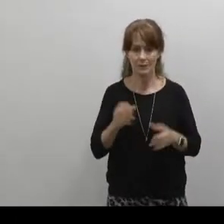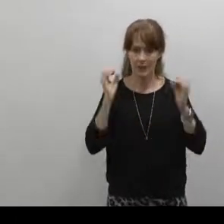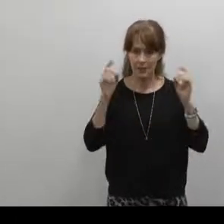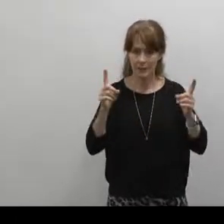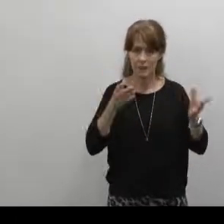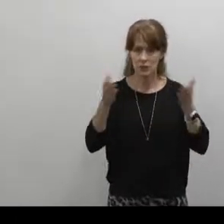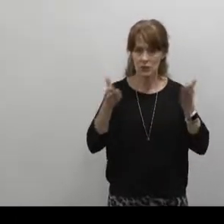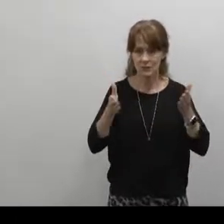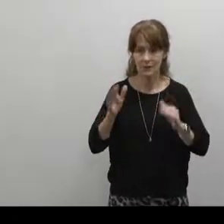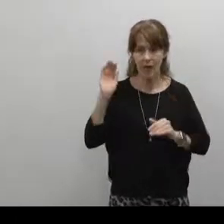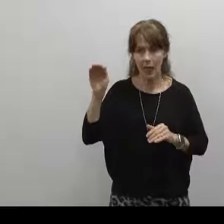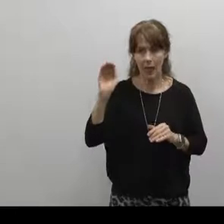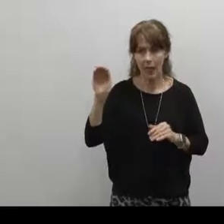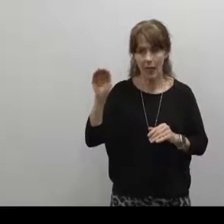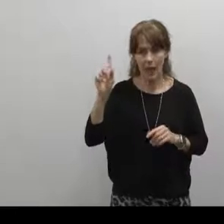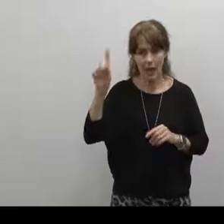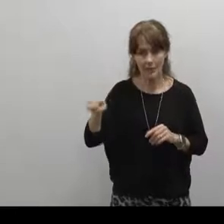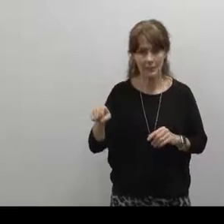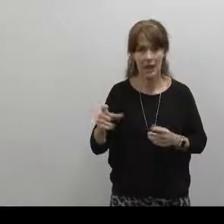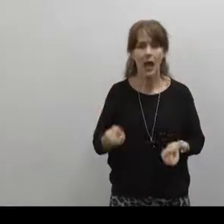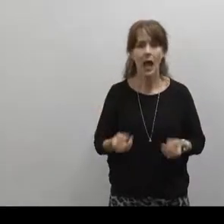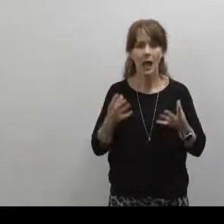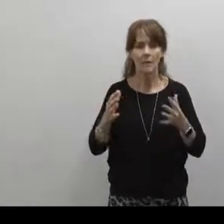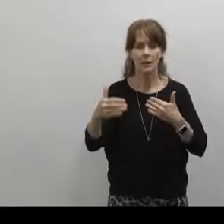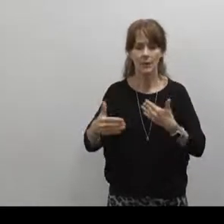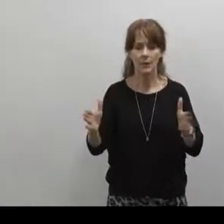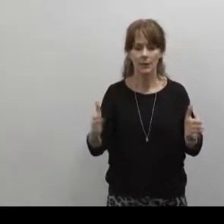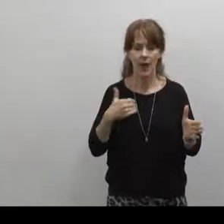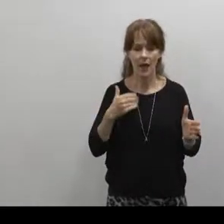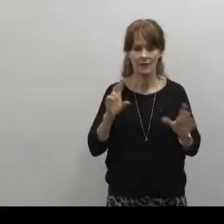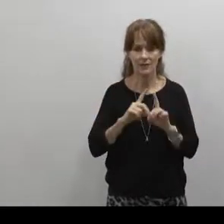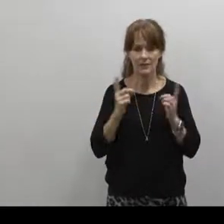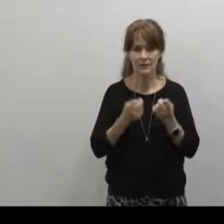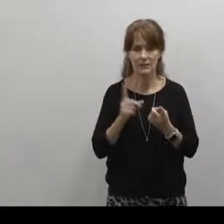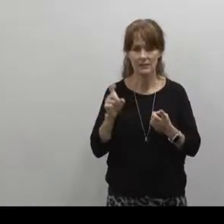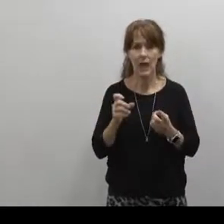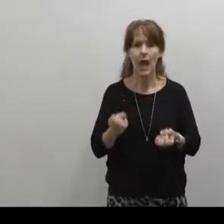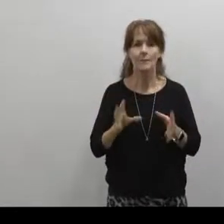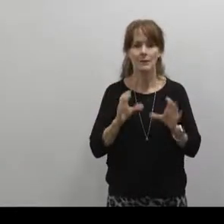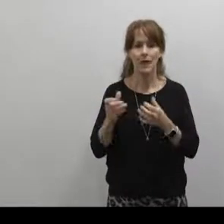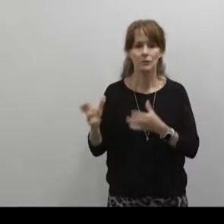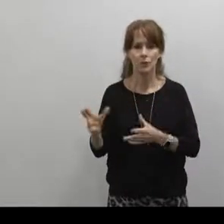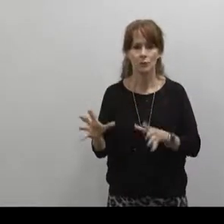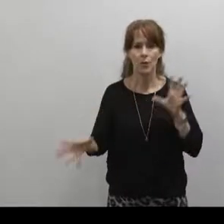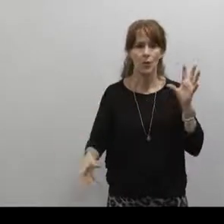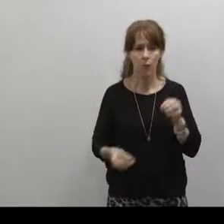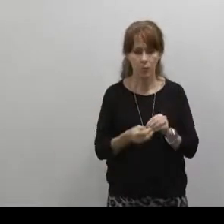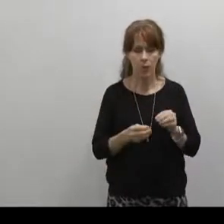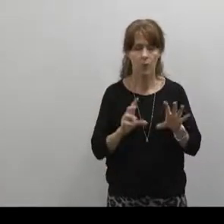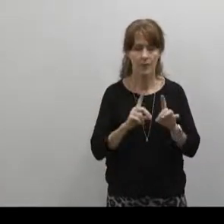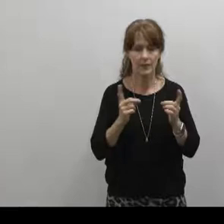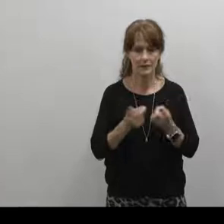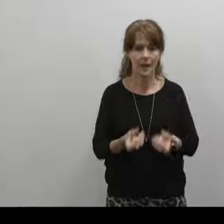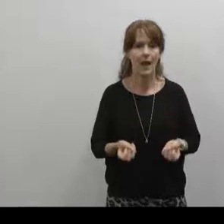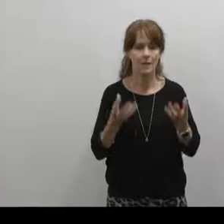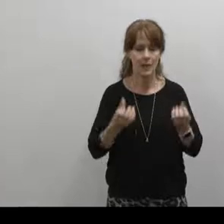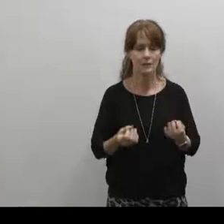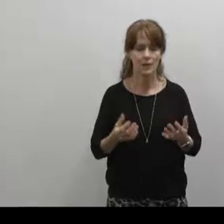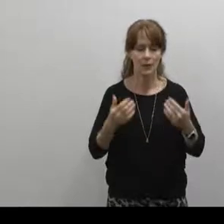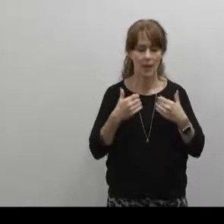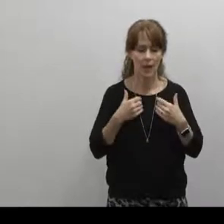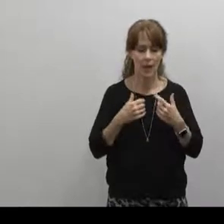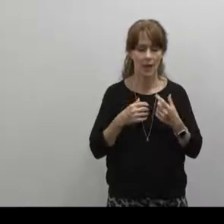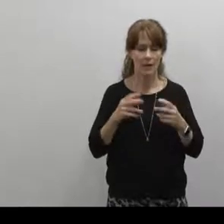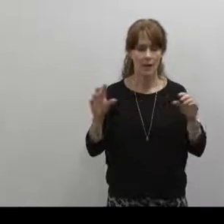khang cá thái to mày kia rồi mờ khang pratakam kia nơi đó mình hay thân nặng dương biên